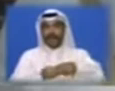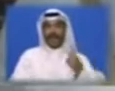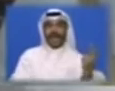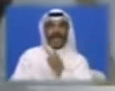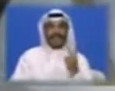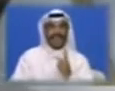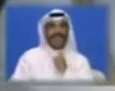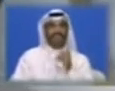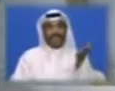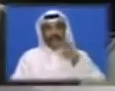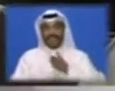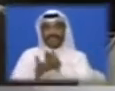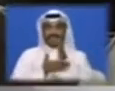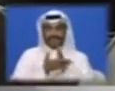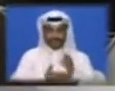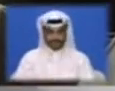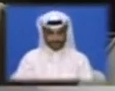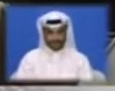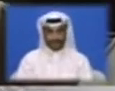المتبادل على أكثر من مستوى.